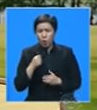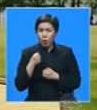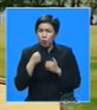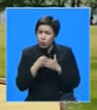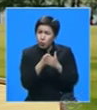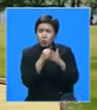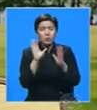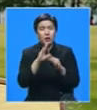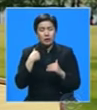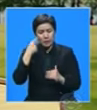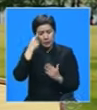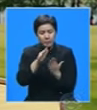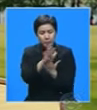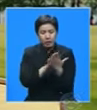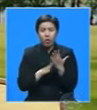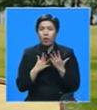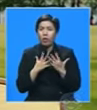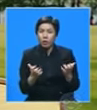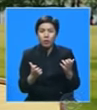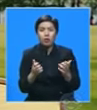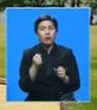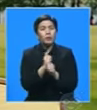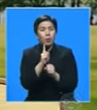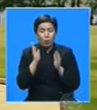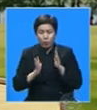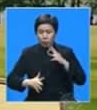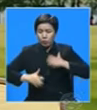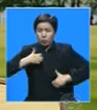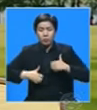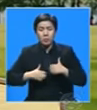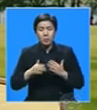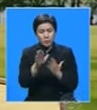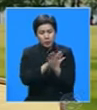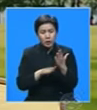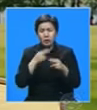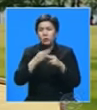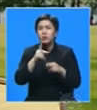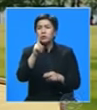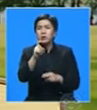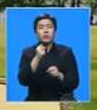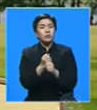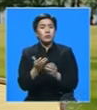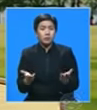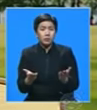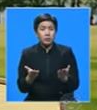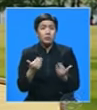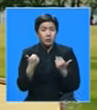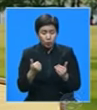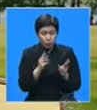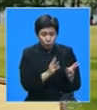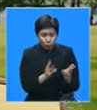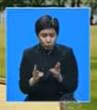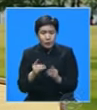ประเทศหยุดไปด้วยทุกอย่างก็เดือดร้อนไปหมดประชาชนเดือดร้อนบ้านเมืองเสียหายเพราะนั้นถ้าเราไปดำเนิน